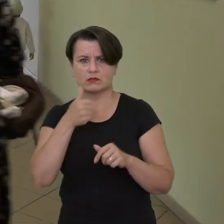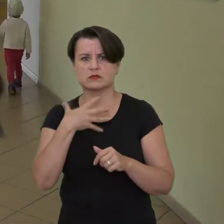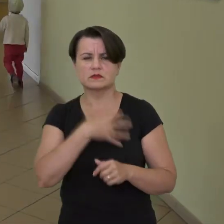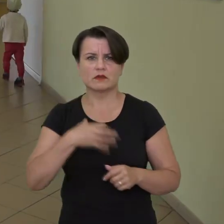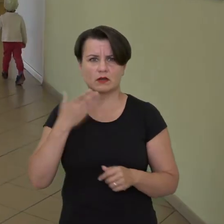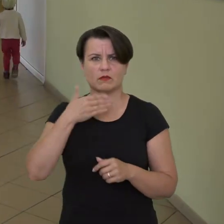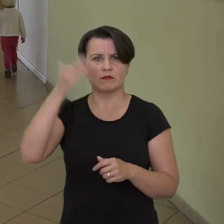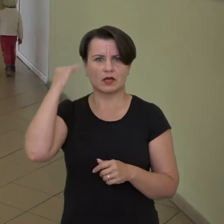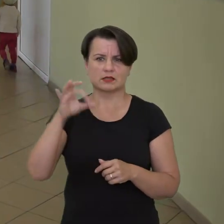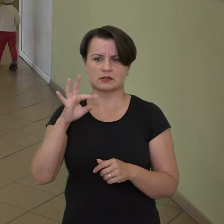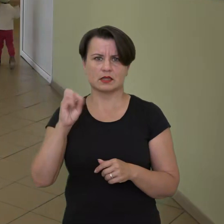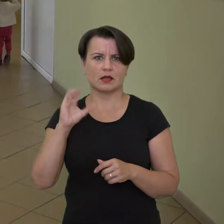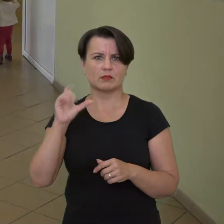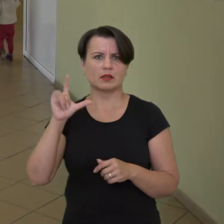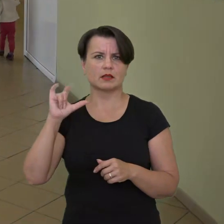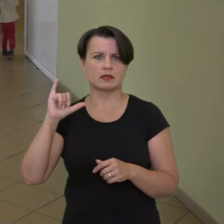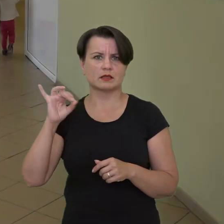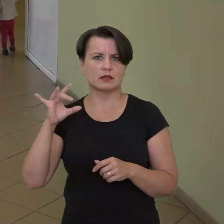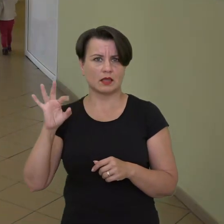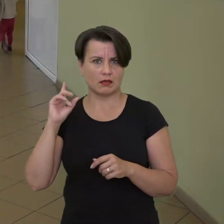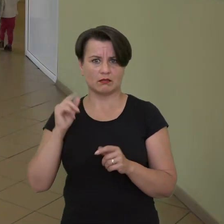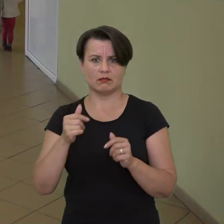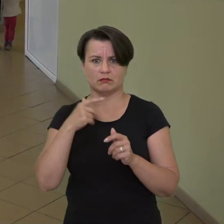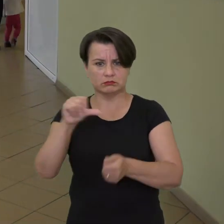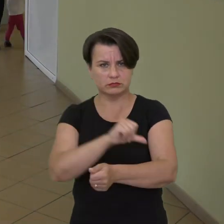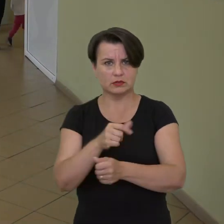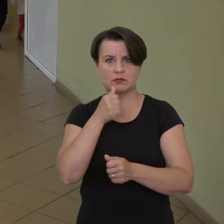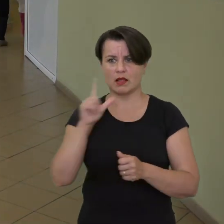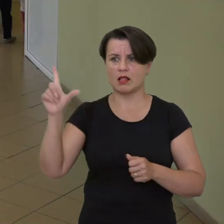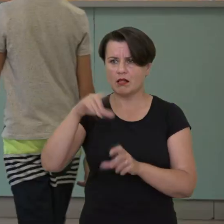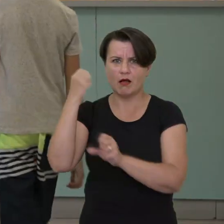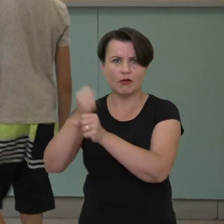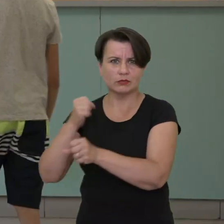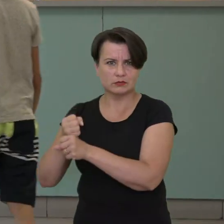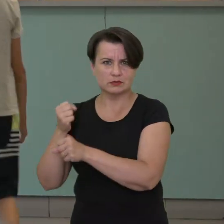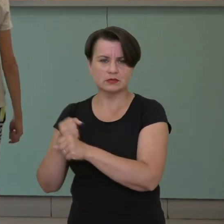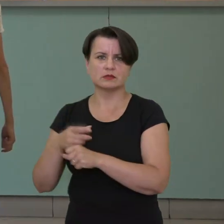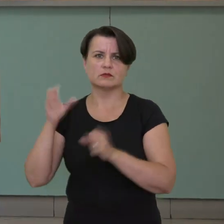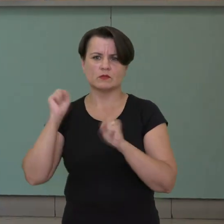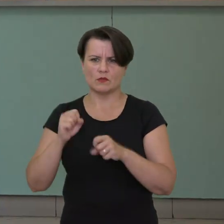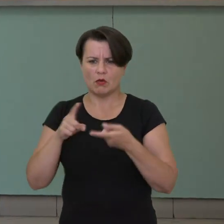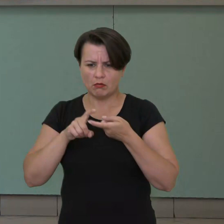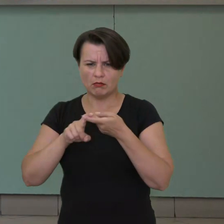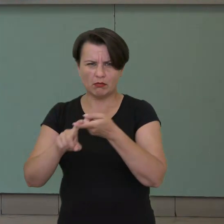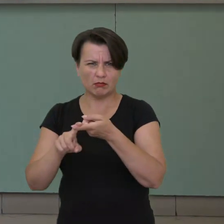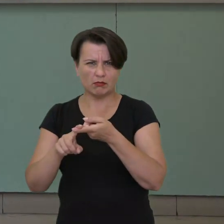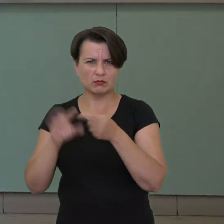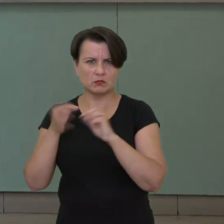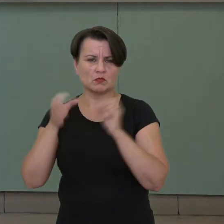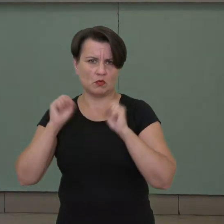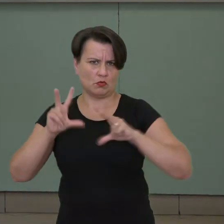svarbu vasaros sezono metu pasiskiepyti nuo stabligės, nes dirbant lauko darbus menkiausias užkrėtimas gali tapti mirtina